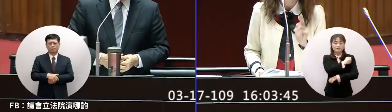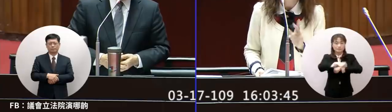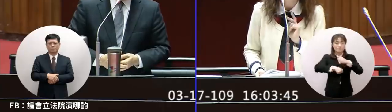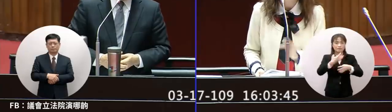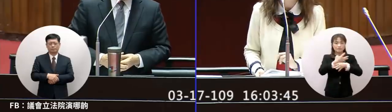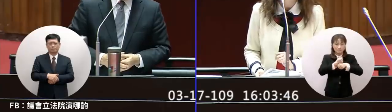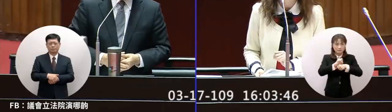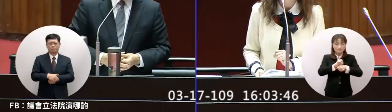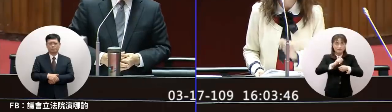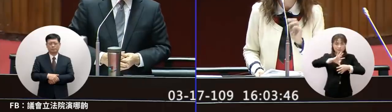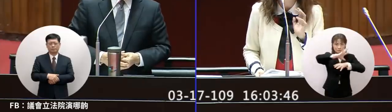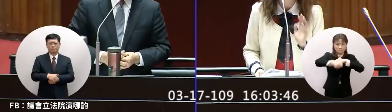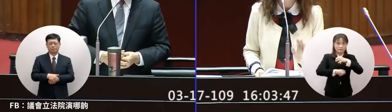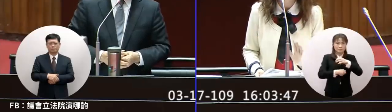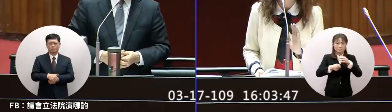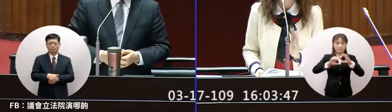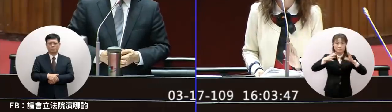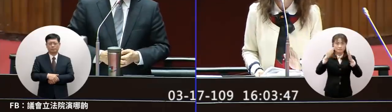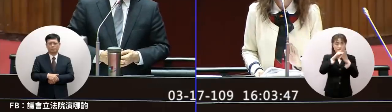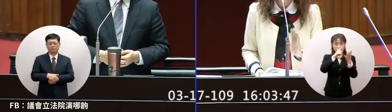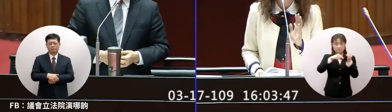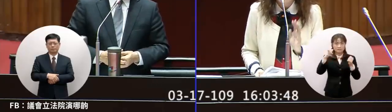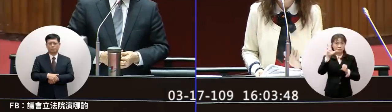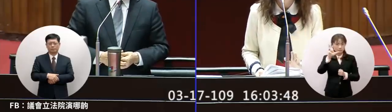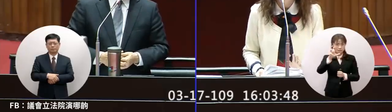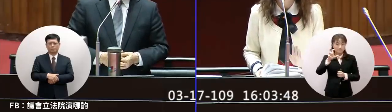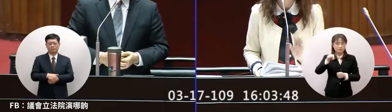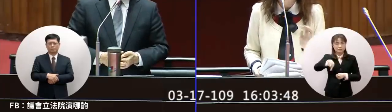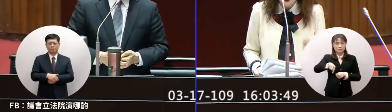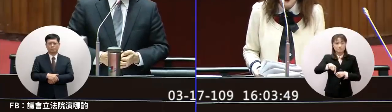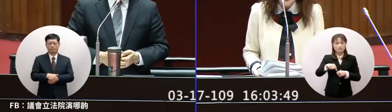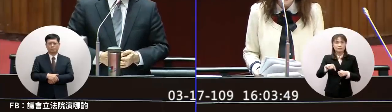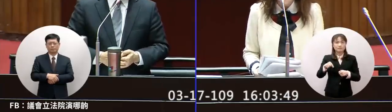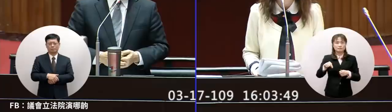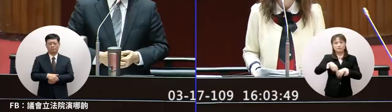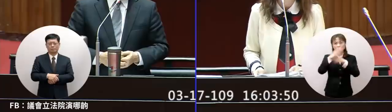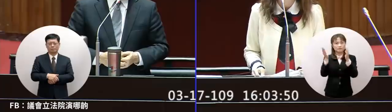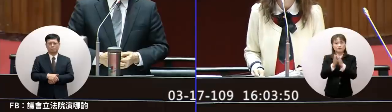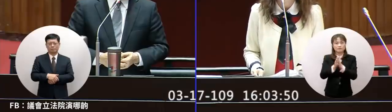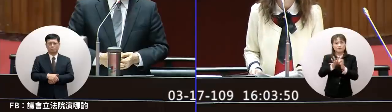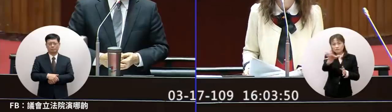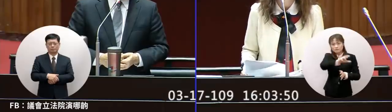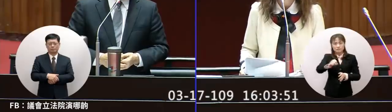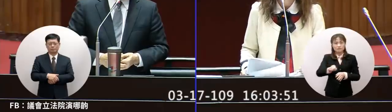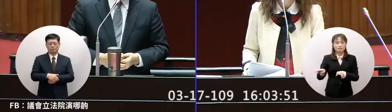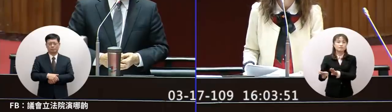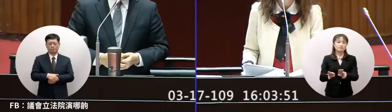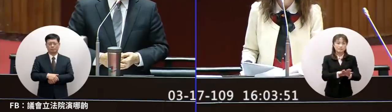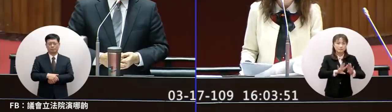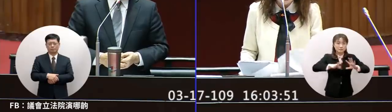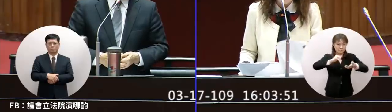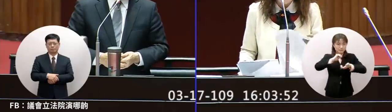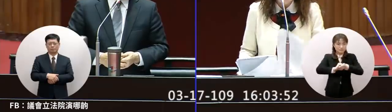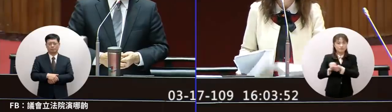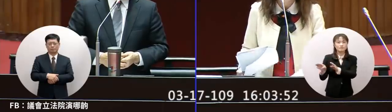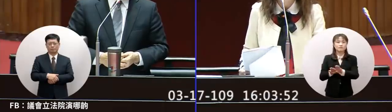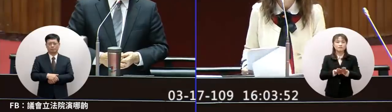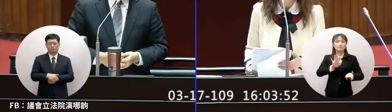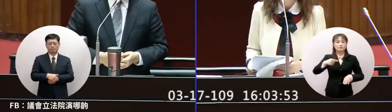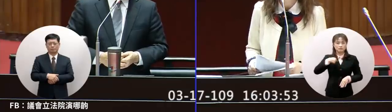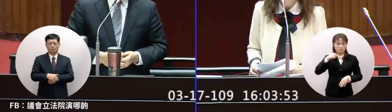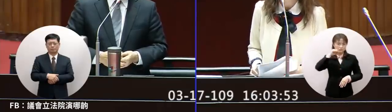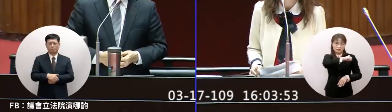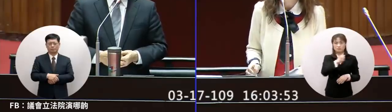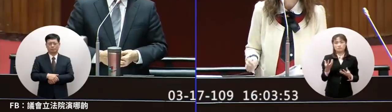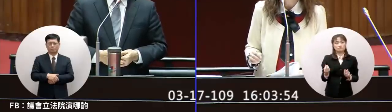界有80几个国家其实拢改动作全面放假，就是所谓的国定假日啦吼。啊，不过咱台湾并无